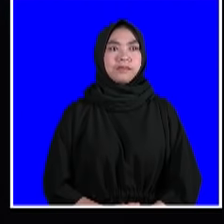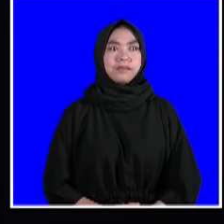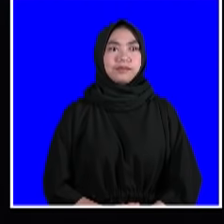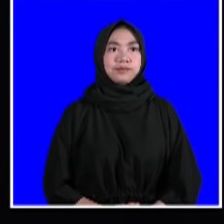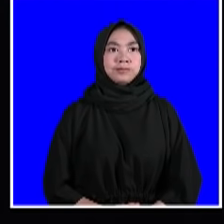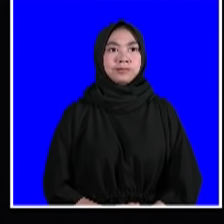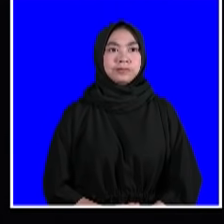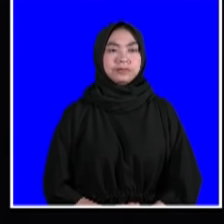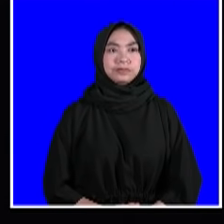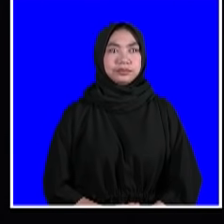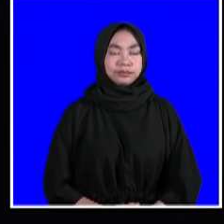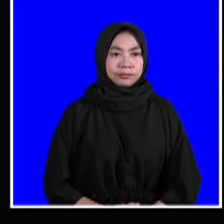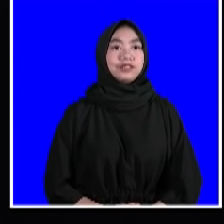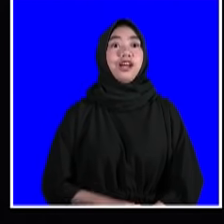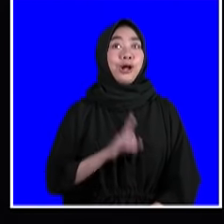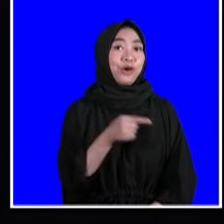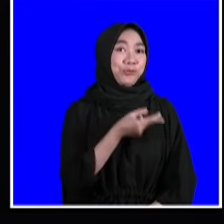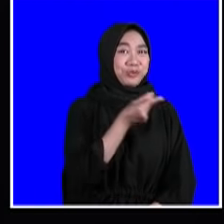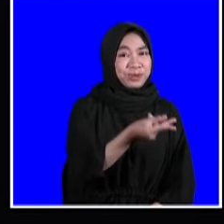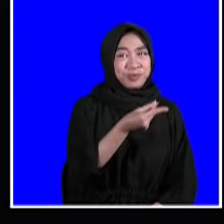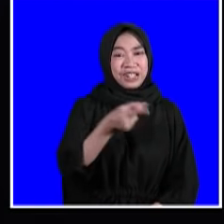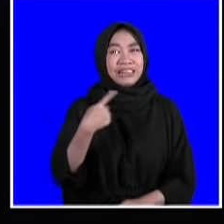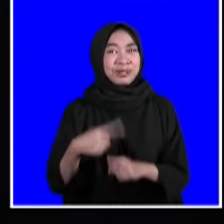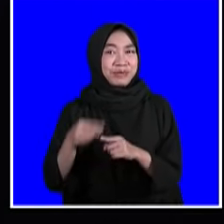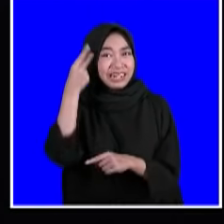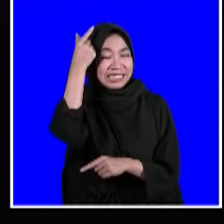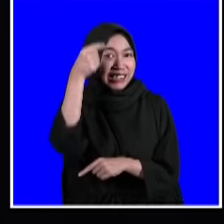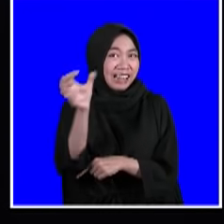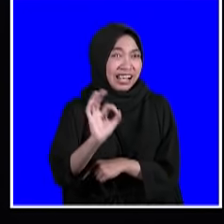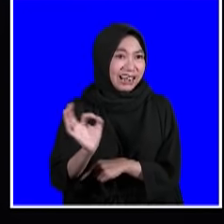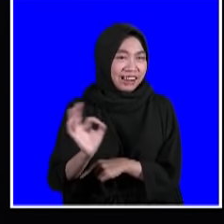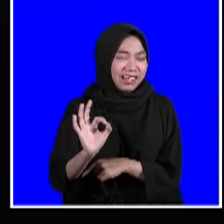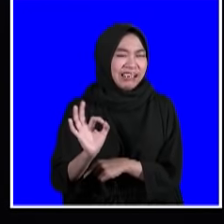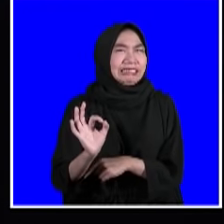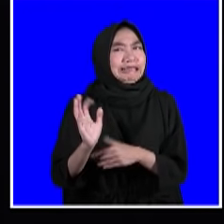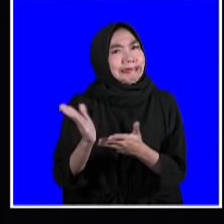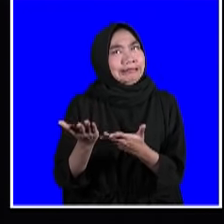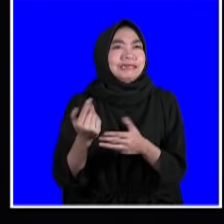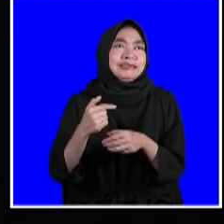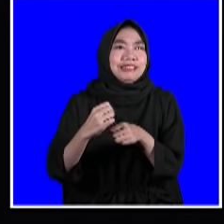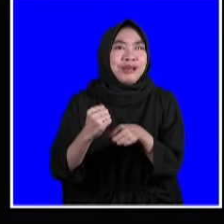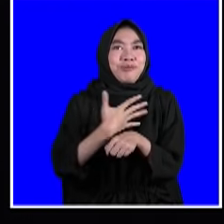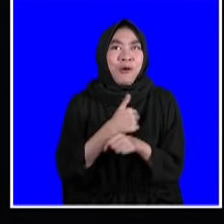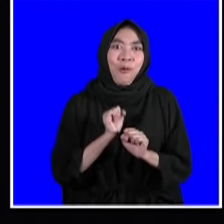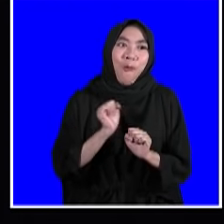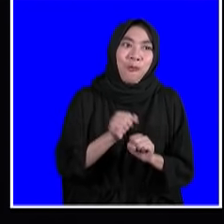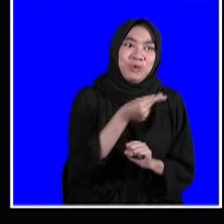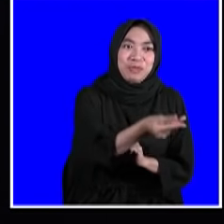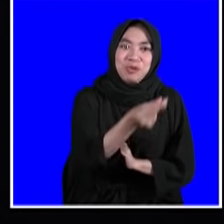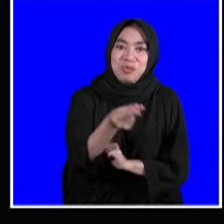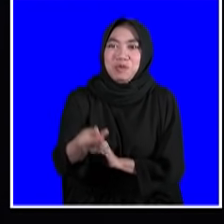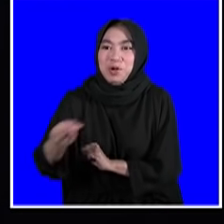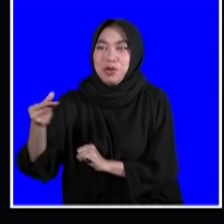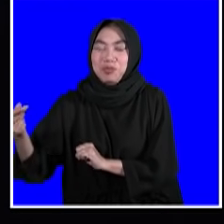Membeli tanpa perencanaan biasanya akan membuat Anda kebablasan ya.